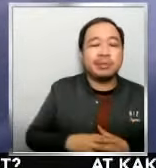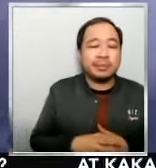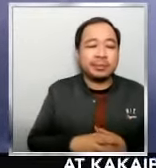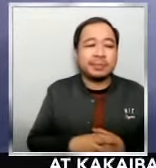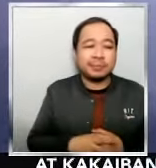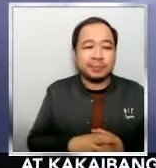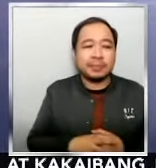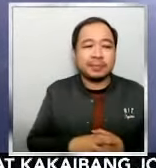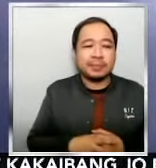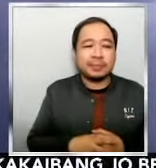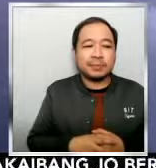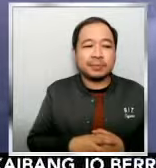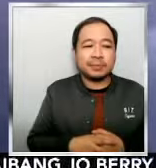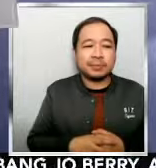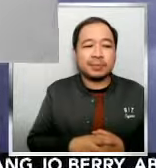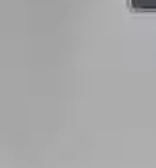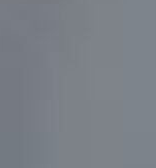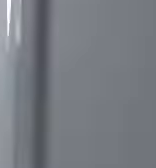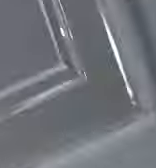TV, Balitang Amyanas.